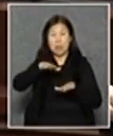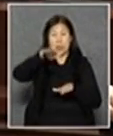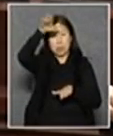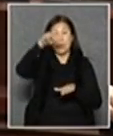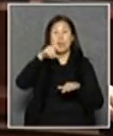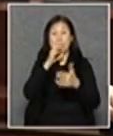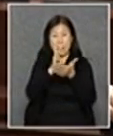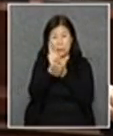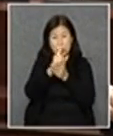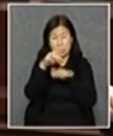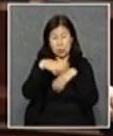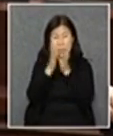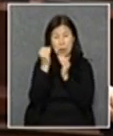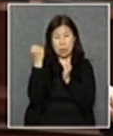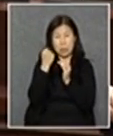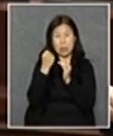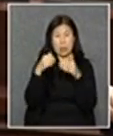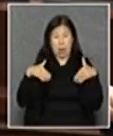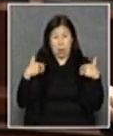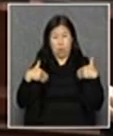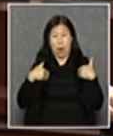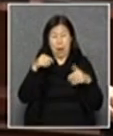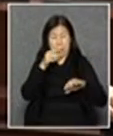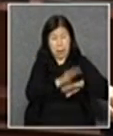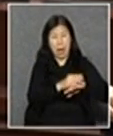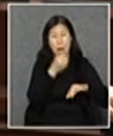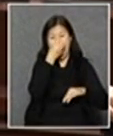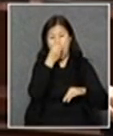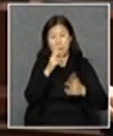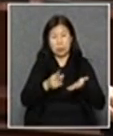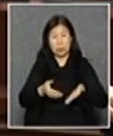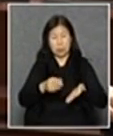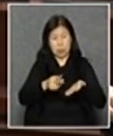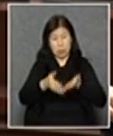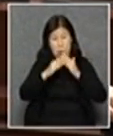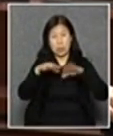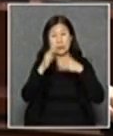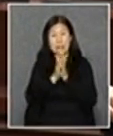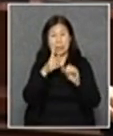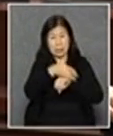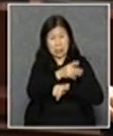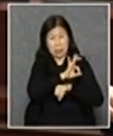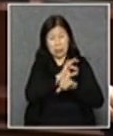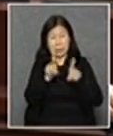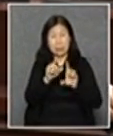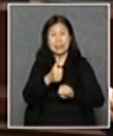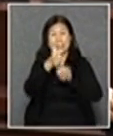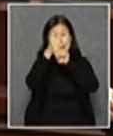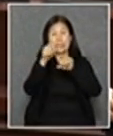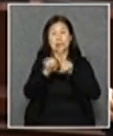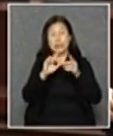專業性強的活動在香港舉行，社會各界都會支持和配合，效果亦是相當明顯